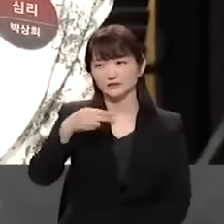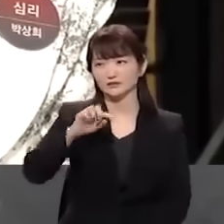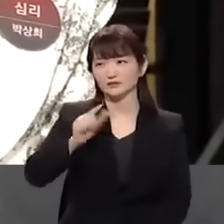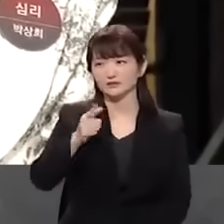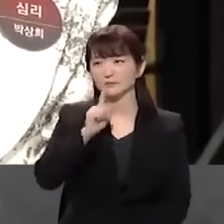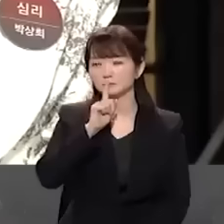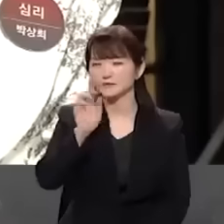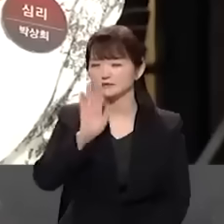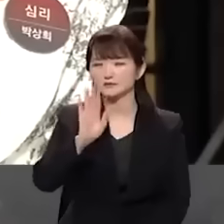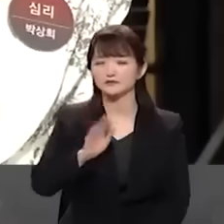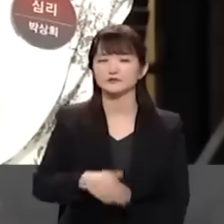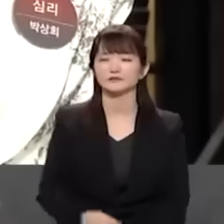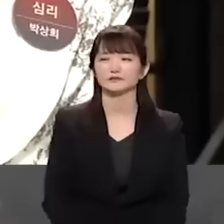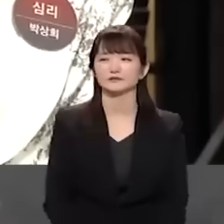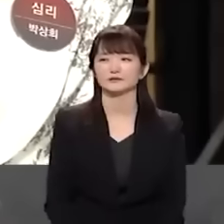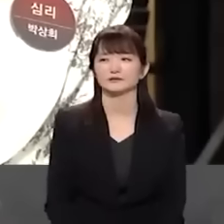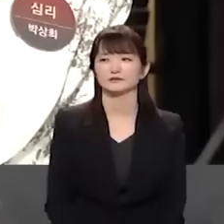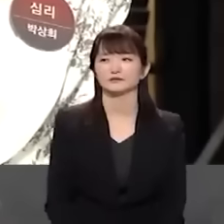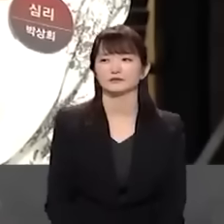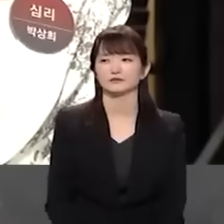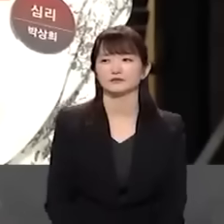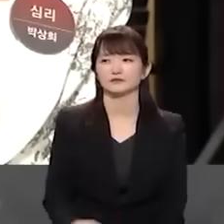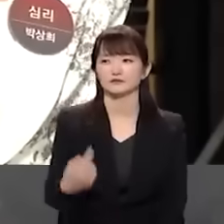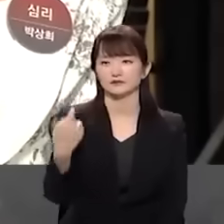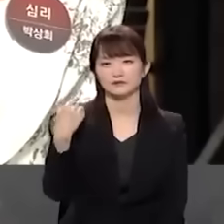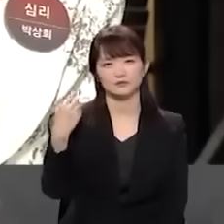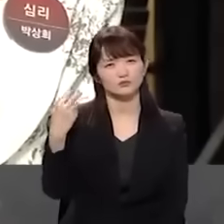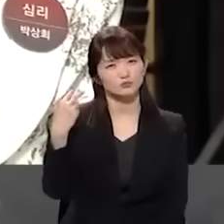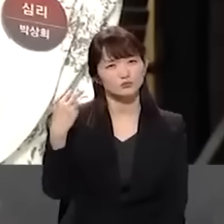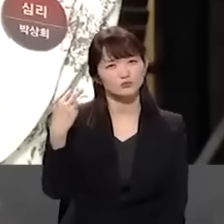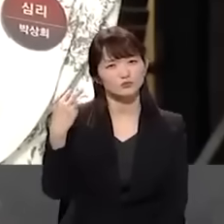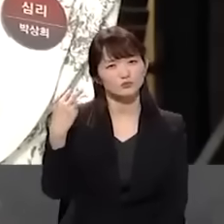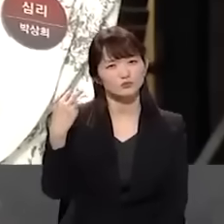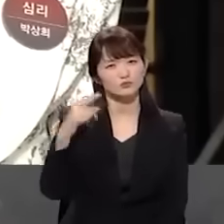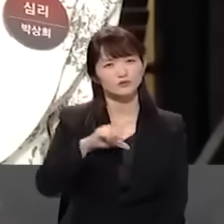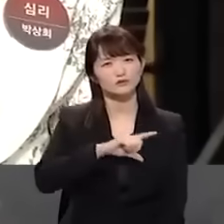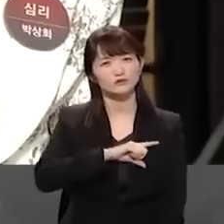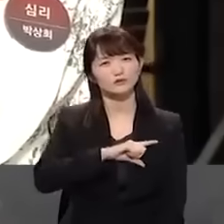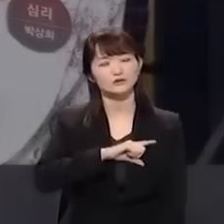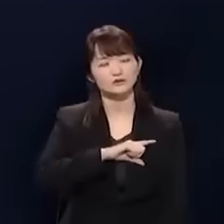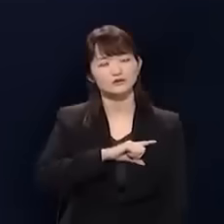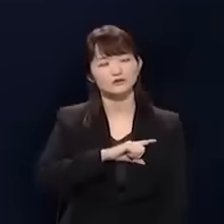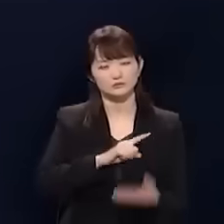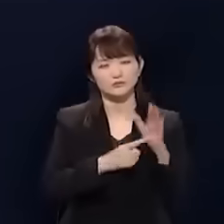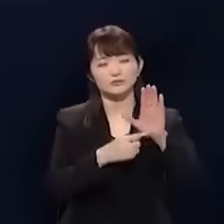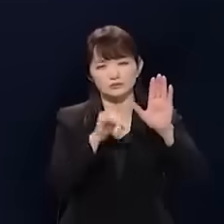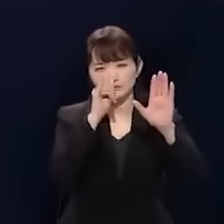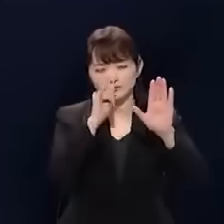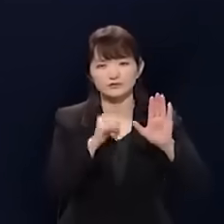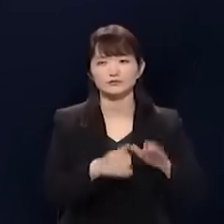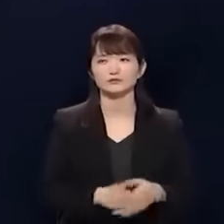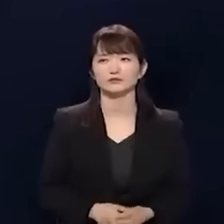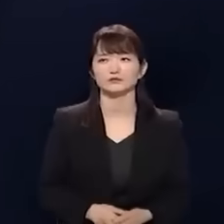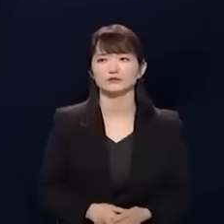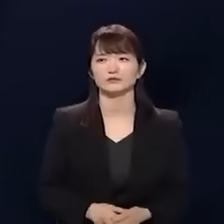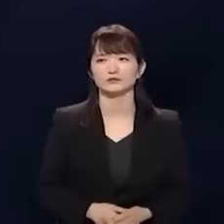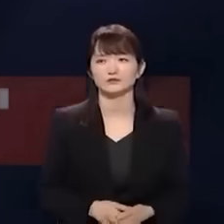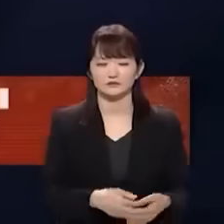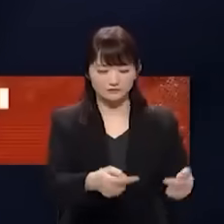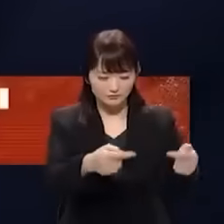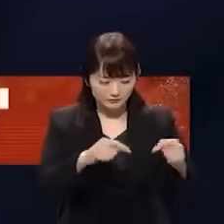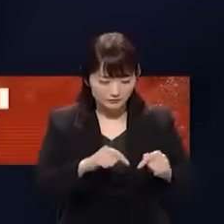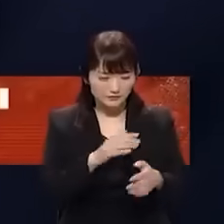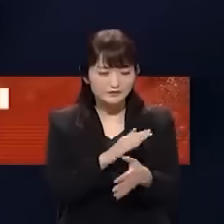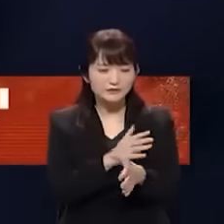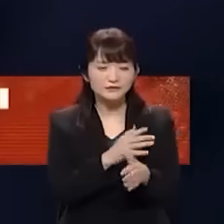말씀을 드리지는 않았죠 근데 뭐 어저께 그저께인가 이름이 나오기 시작하더라고요 그래서 같이 있었던 분